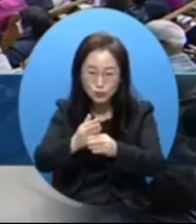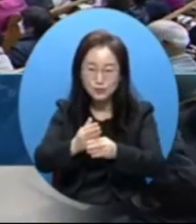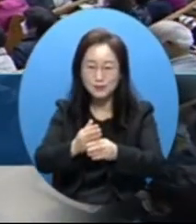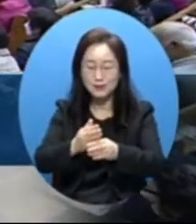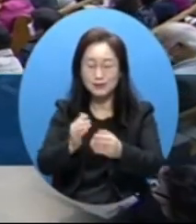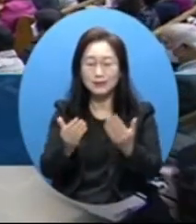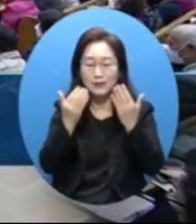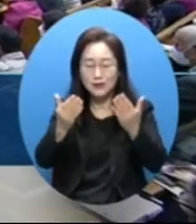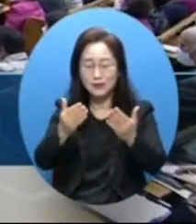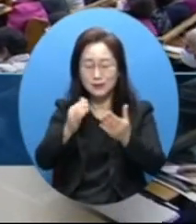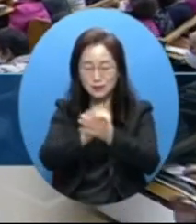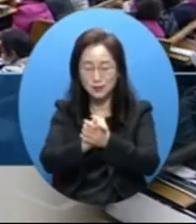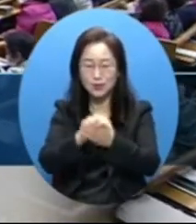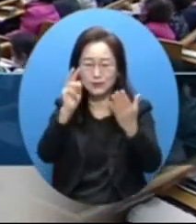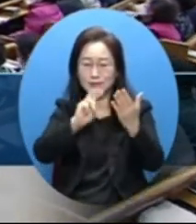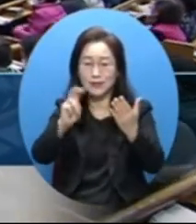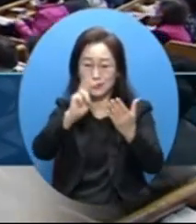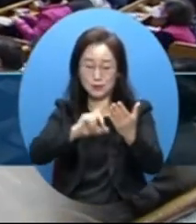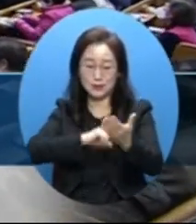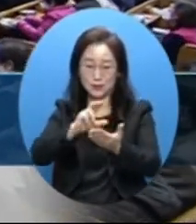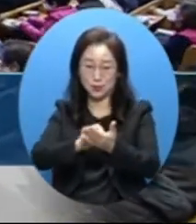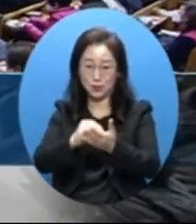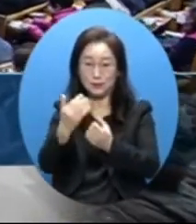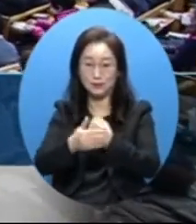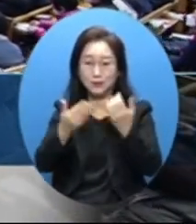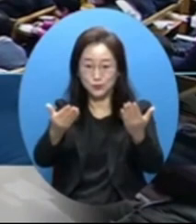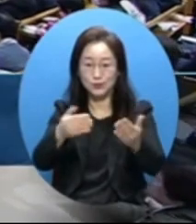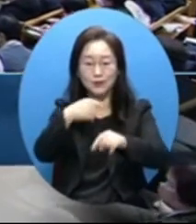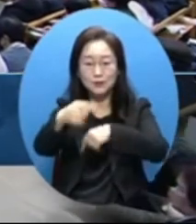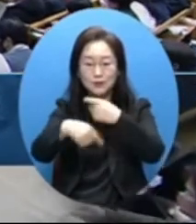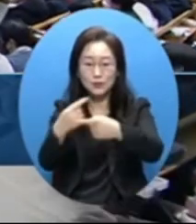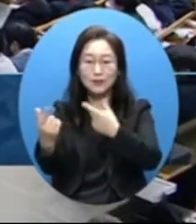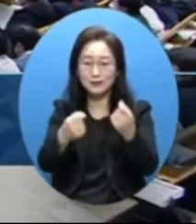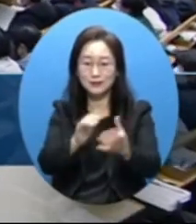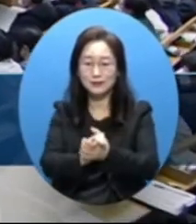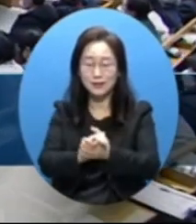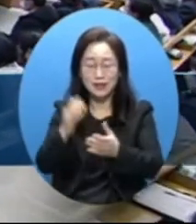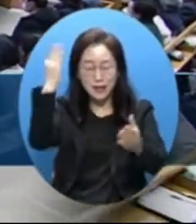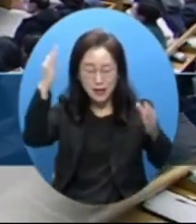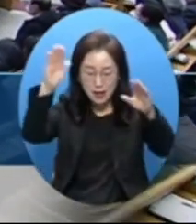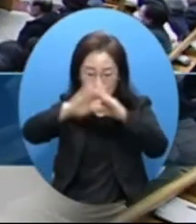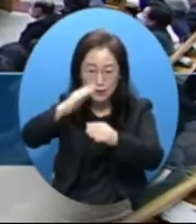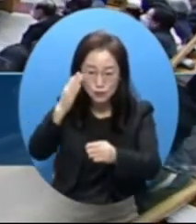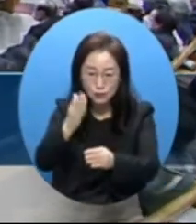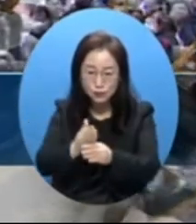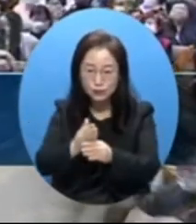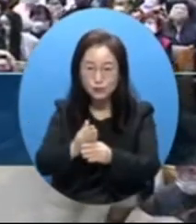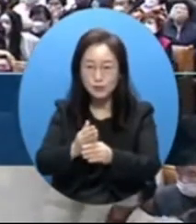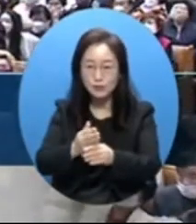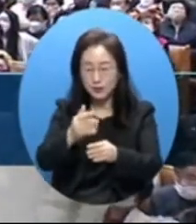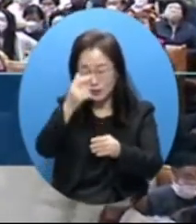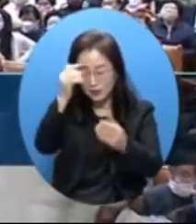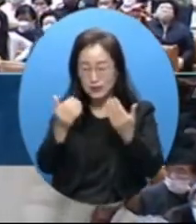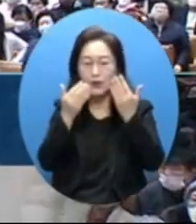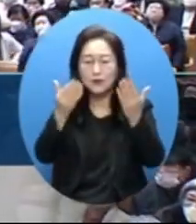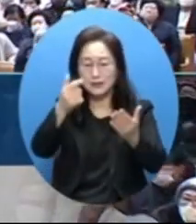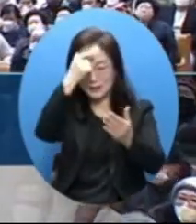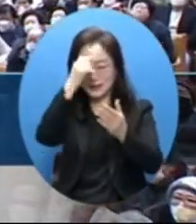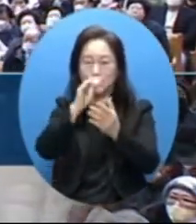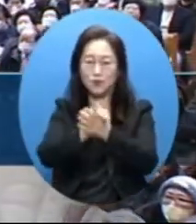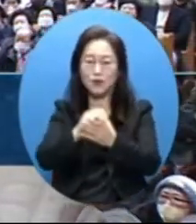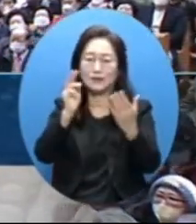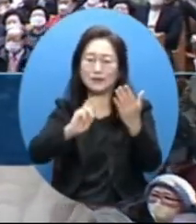제목으로 말씀의 은혜를 나누기를 원합니다 제목을 한번 따라해 주시기 바랍니다 한밤중에 드려진 기도와 찬송